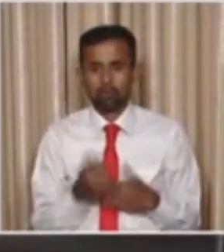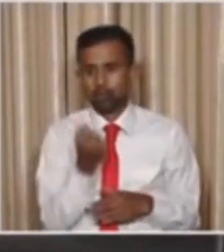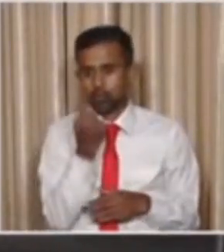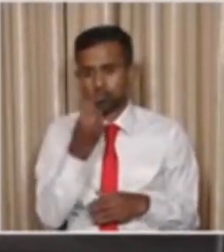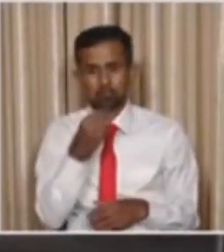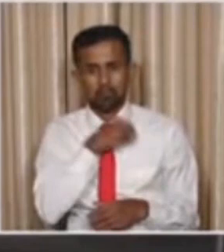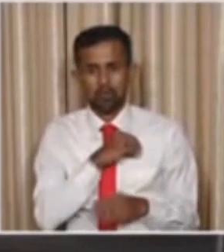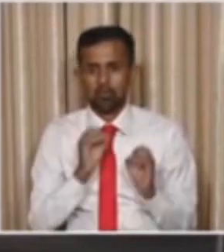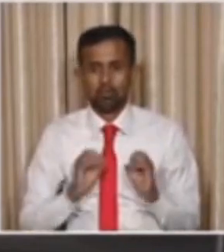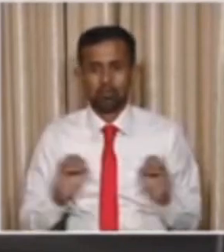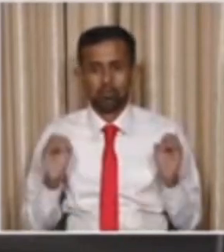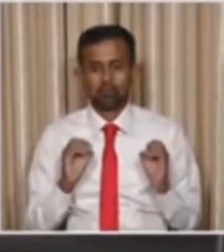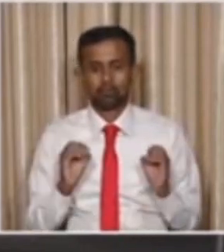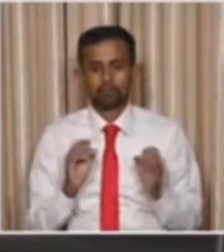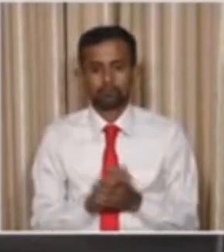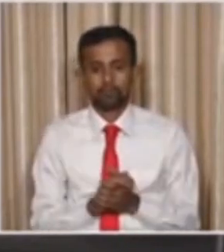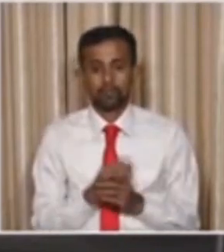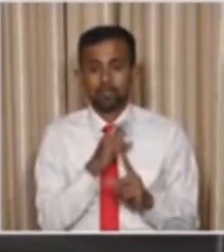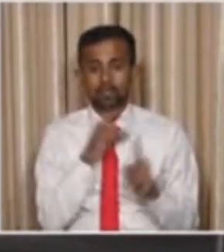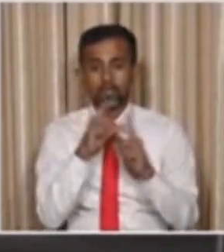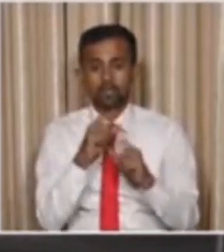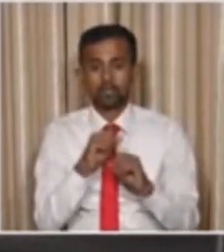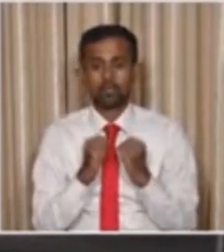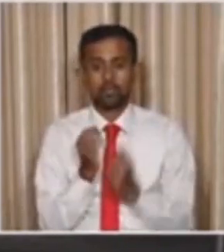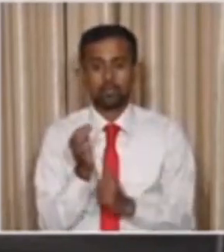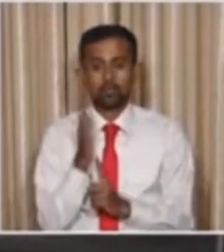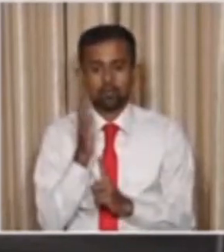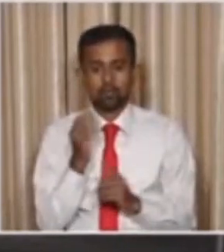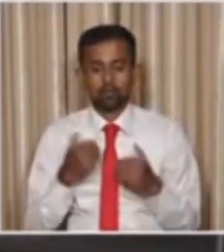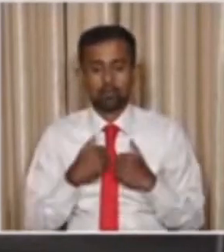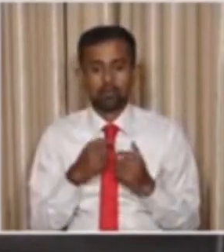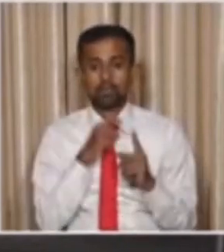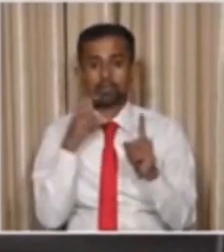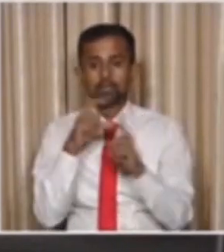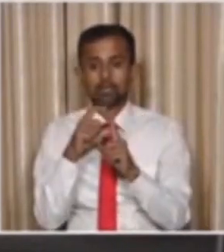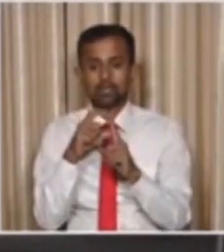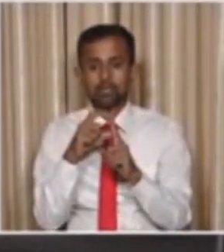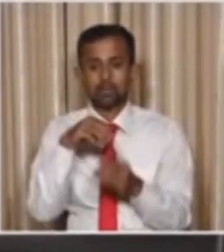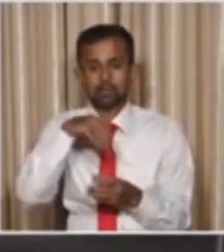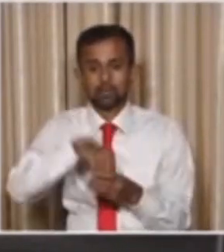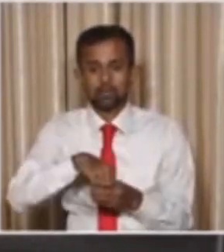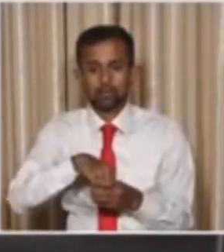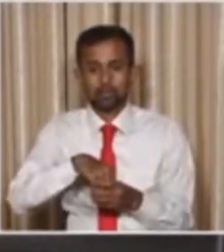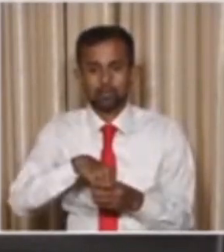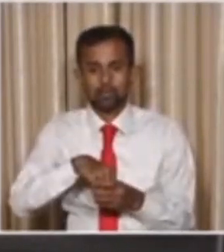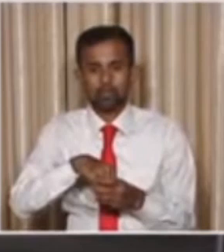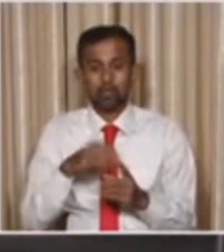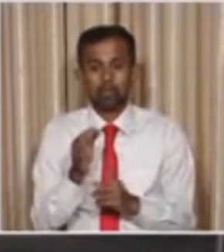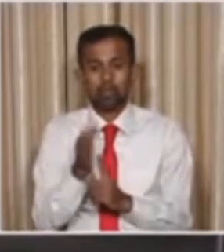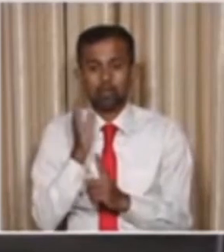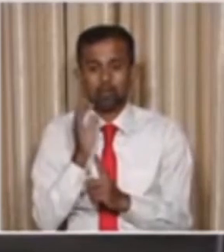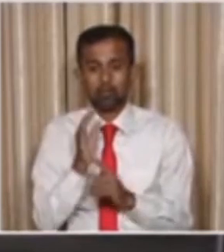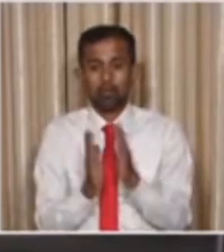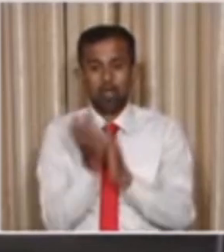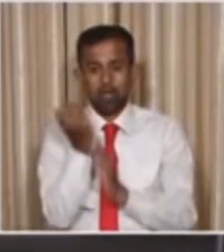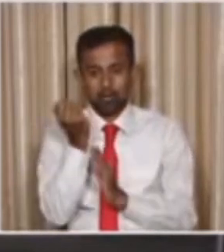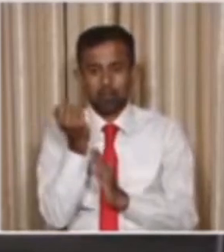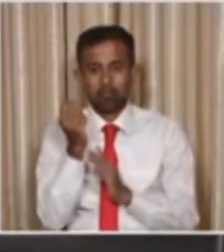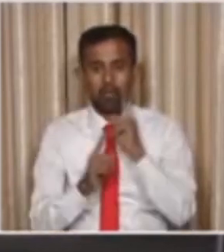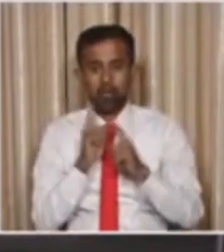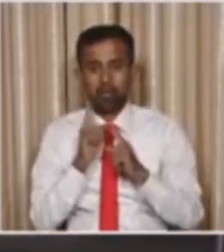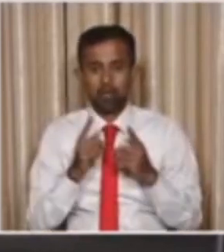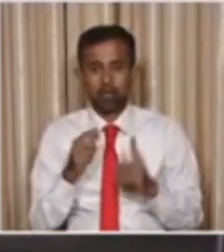गत्ता नमे डिस्ट्रिक्ट सभापति वे मम डिस्ट्रिक्ट वाली ए डिस्ट्रिक्ट सभापति ऐते मगदा कथा